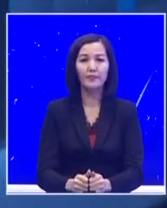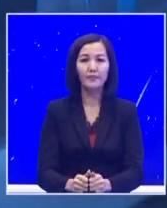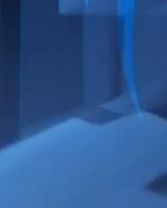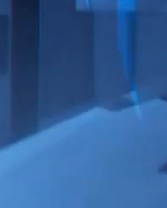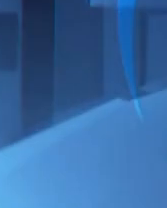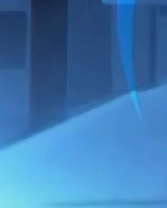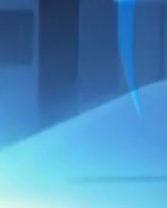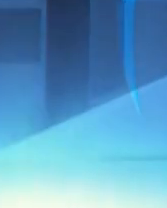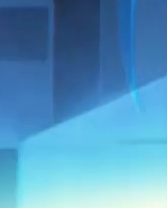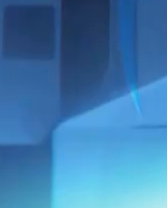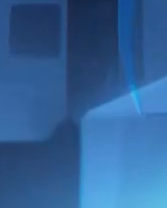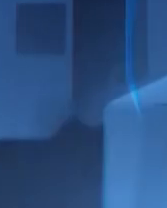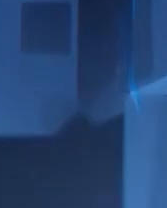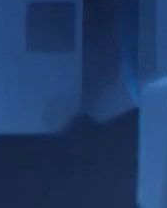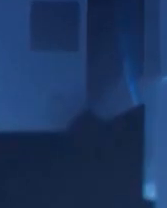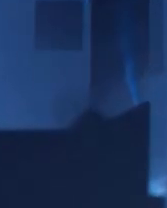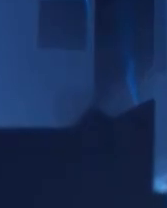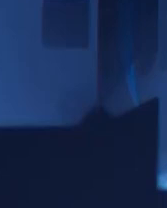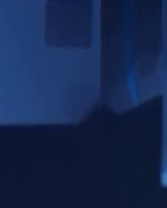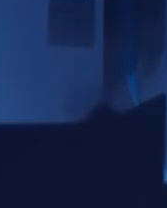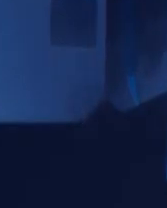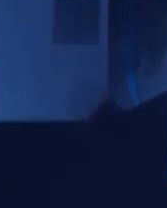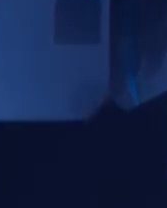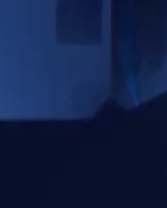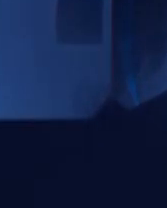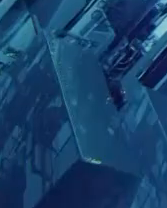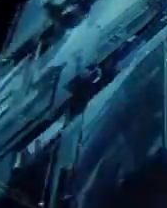Жаслан Шымкенже, Жетісу телеарнасы.